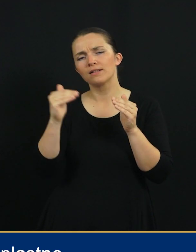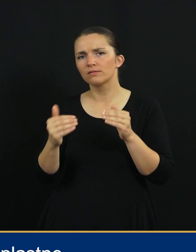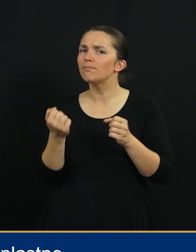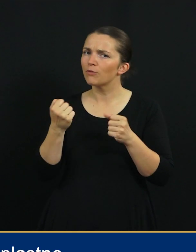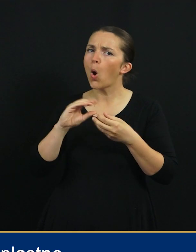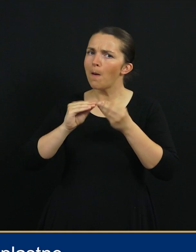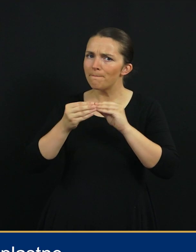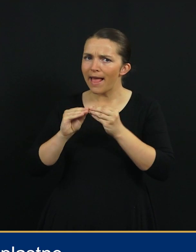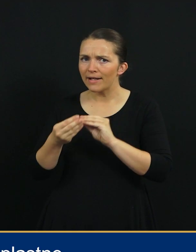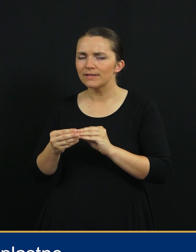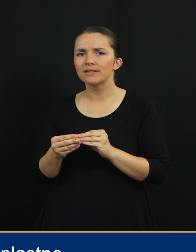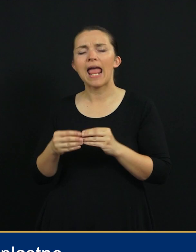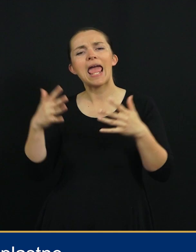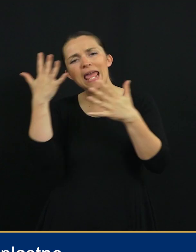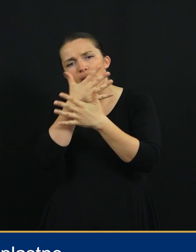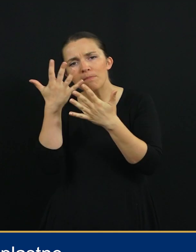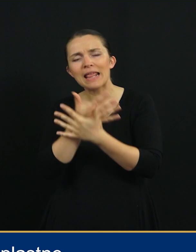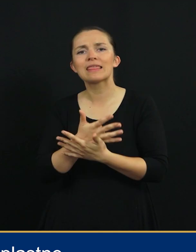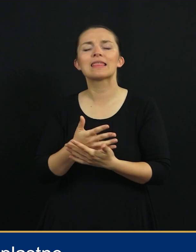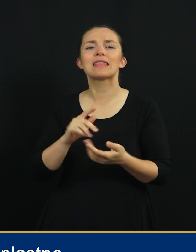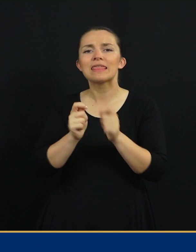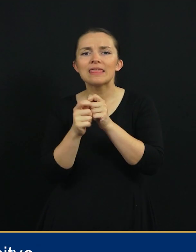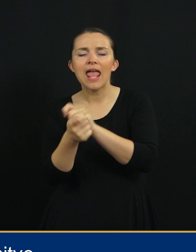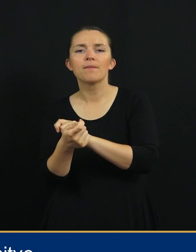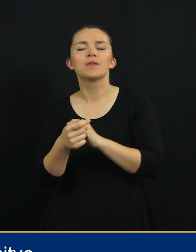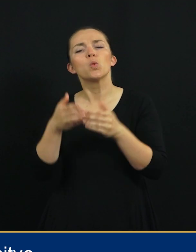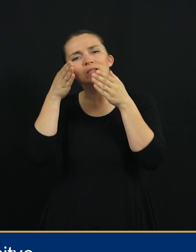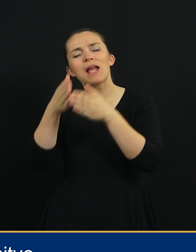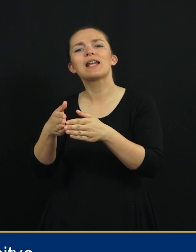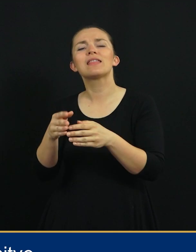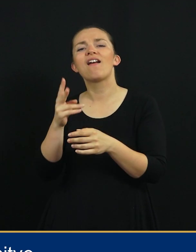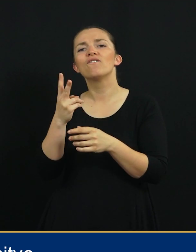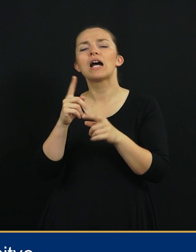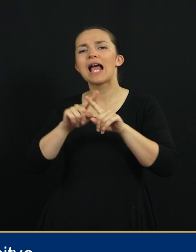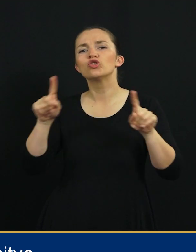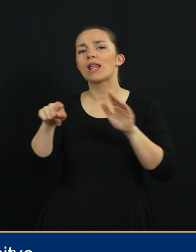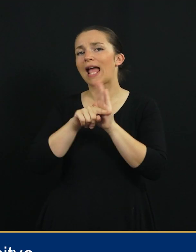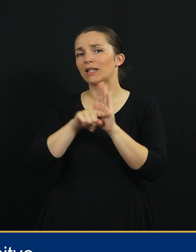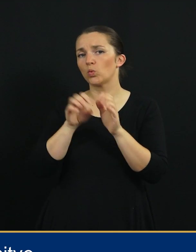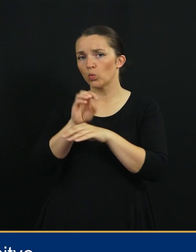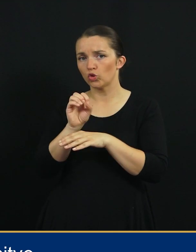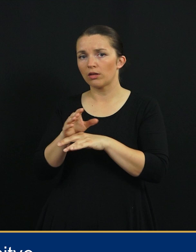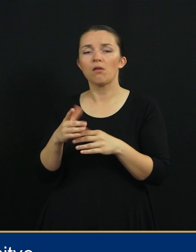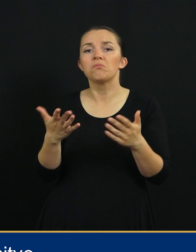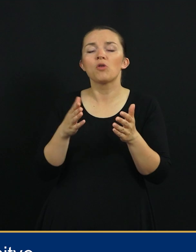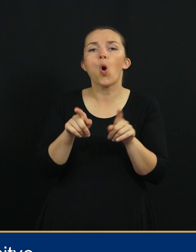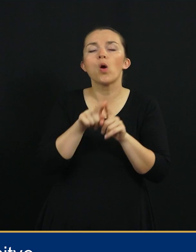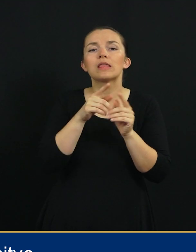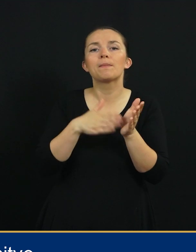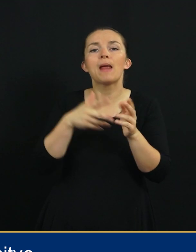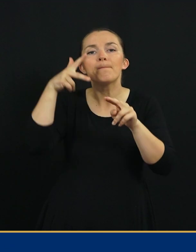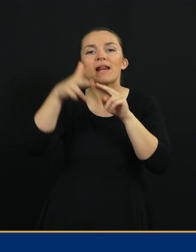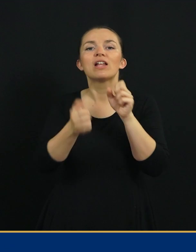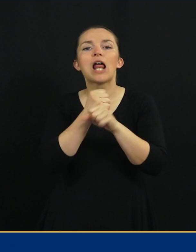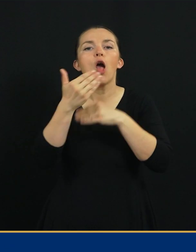kompleksne, hibridne, usmerjene v različne negativne učinke, kot so prekinitve delovanja kritične